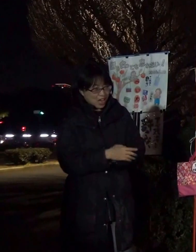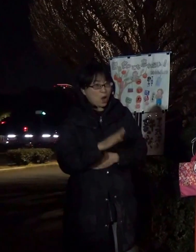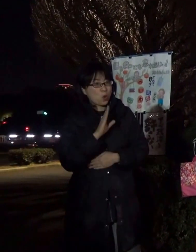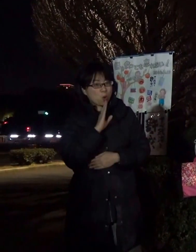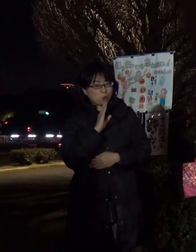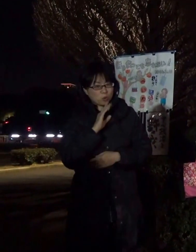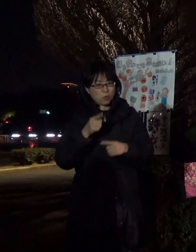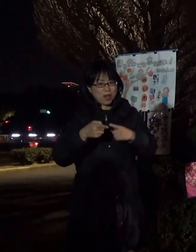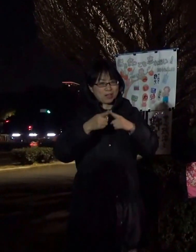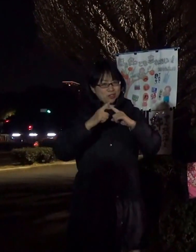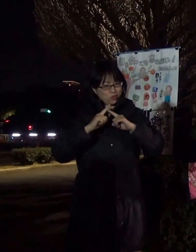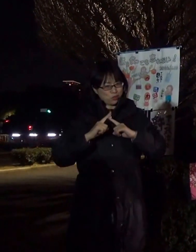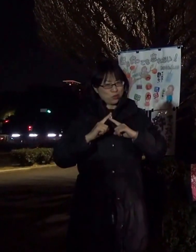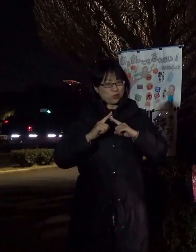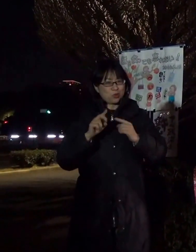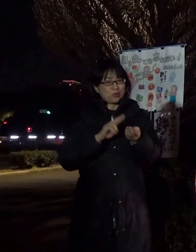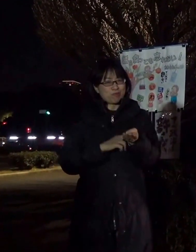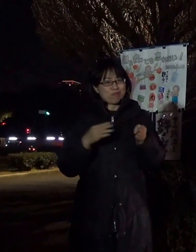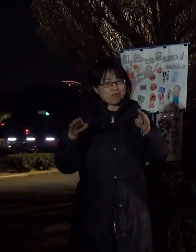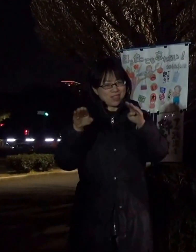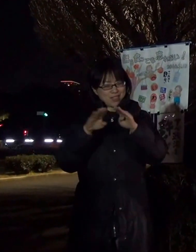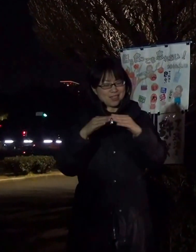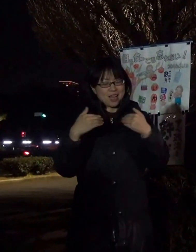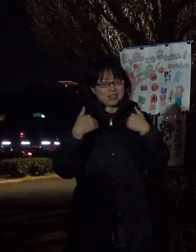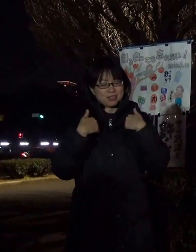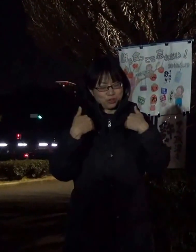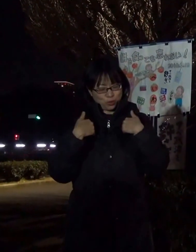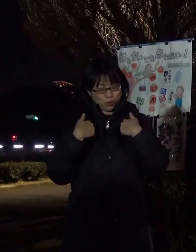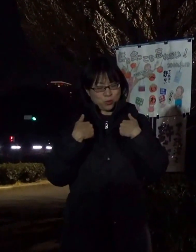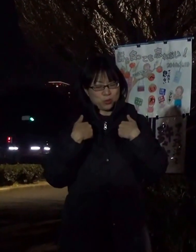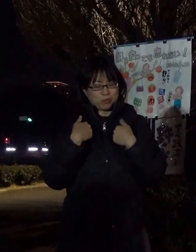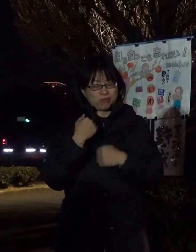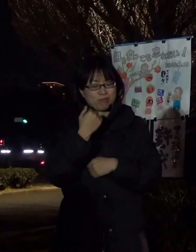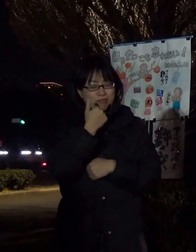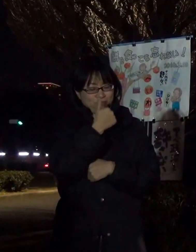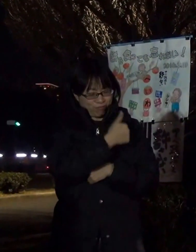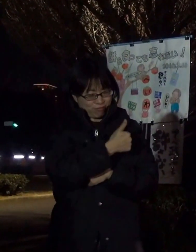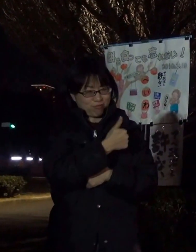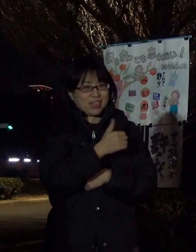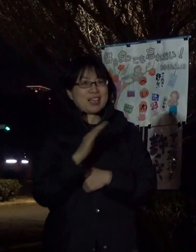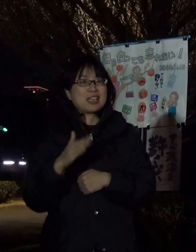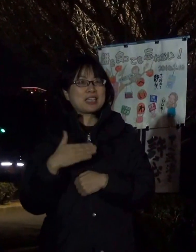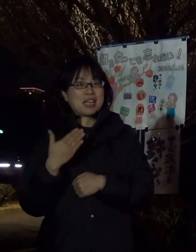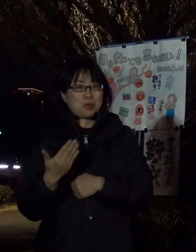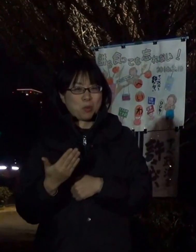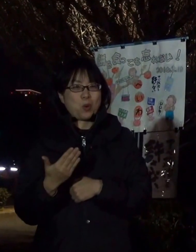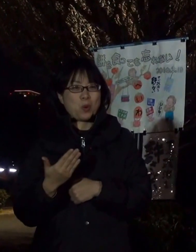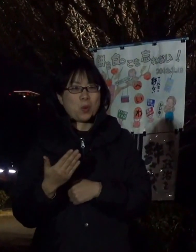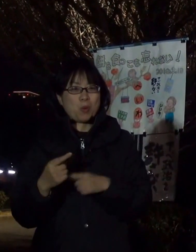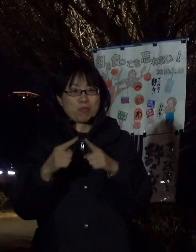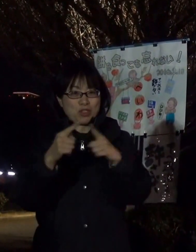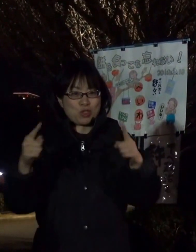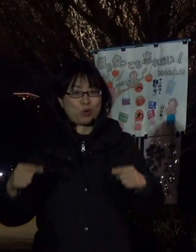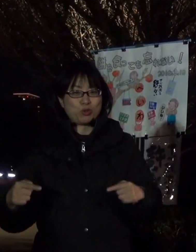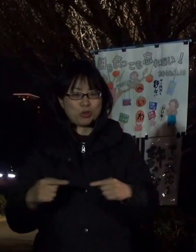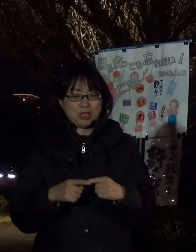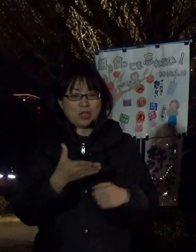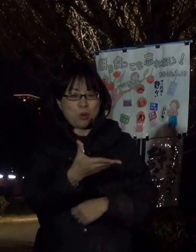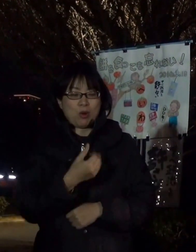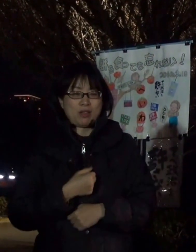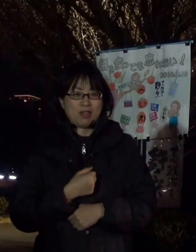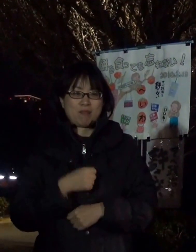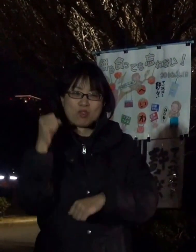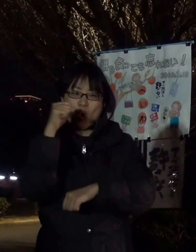出許可の用紙を今僕に提示してくださいました、 はい、許可証みたいなの見せてもらったら、はい、OK って書いてあった、 はい、OK だったので、ね、 はい、じゃあお願い